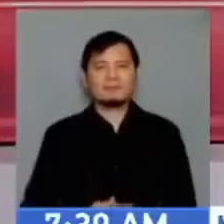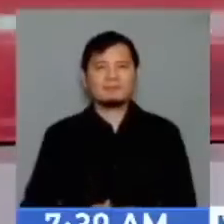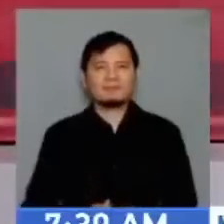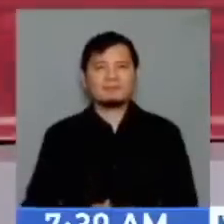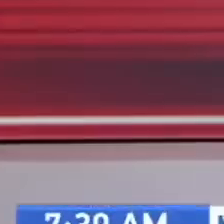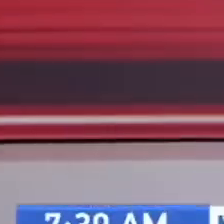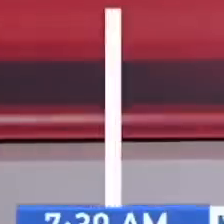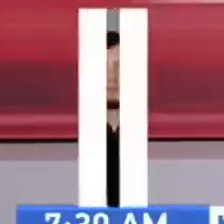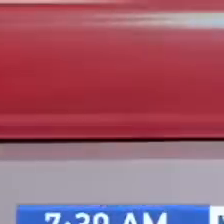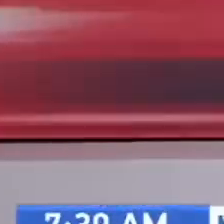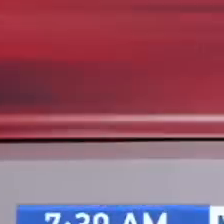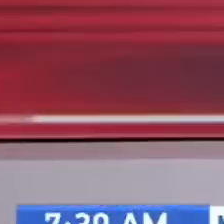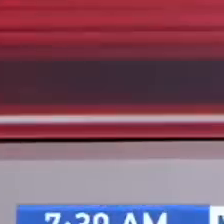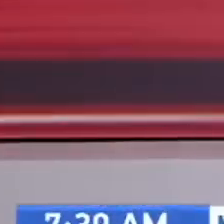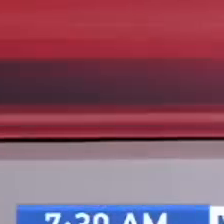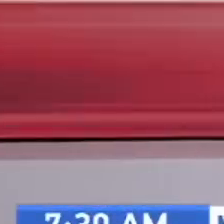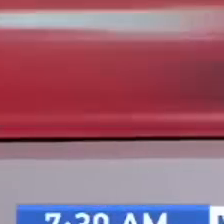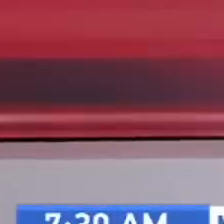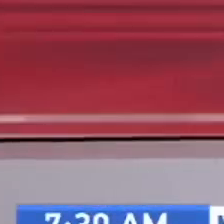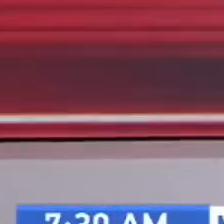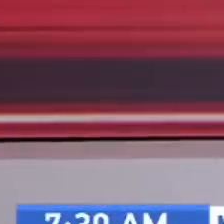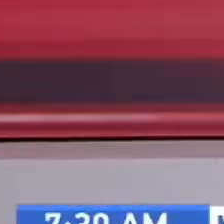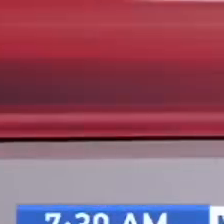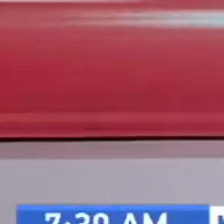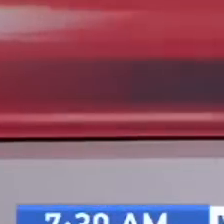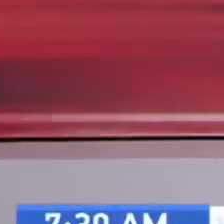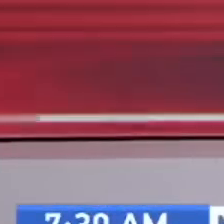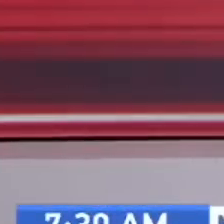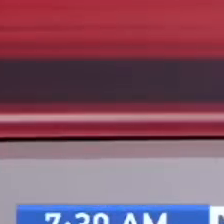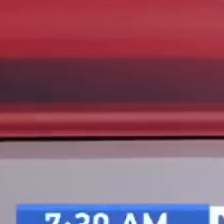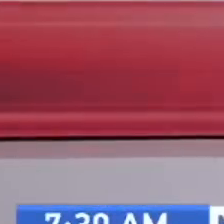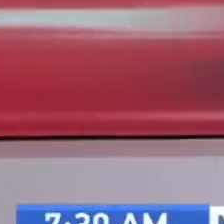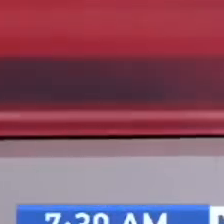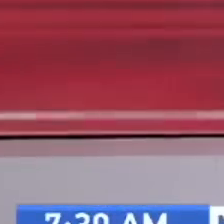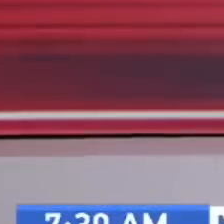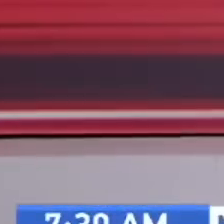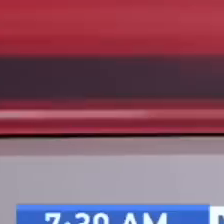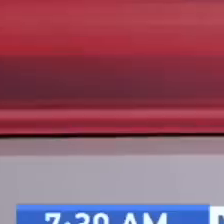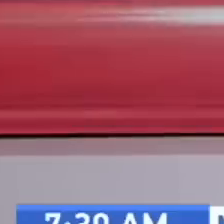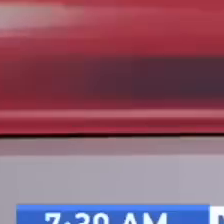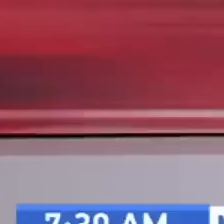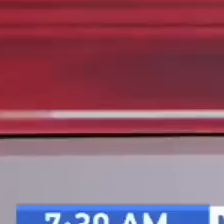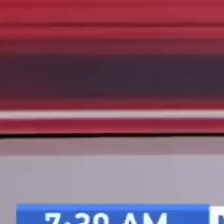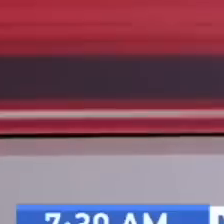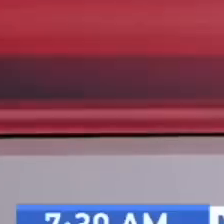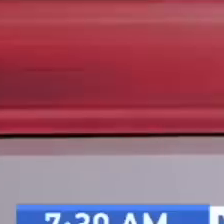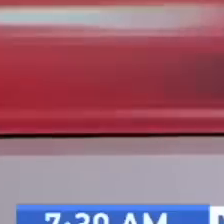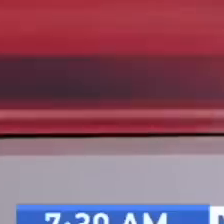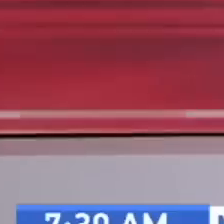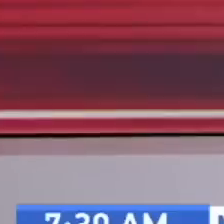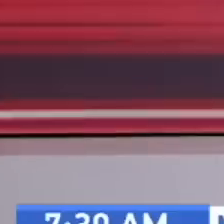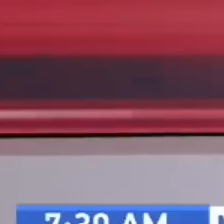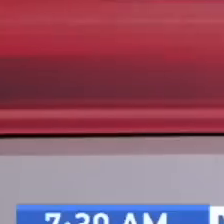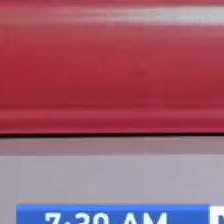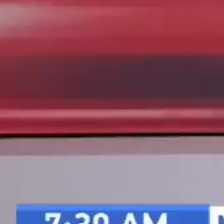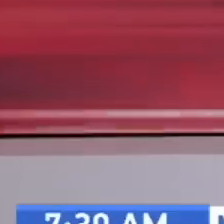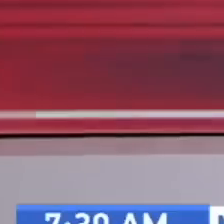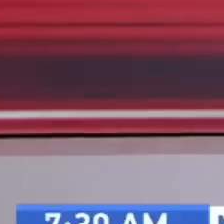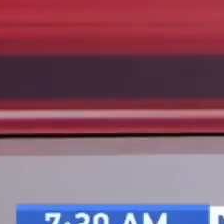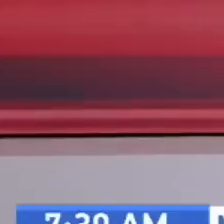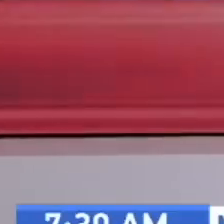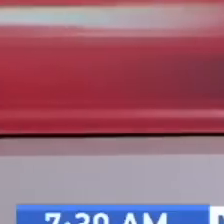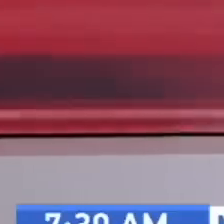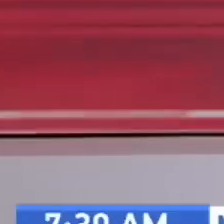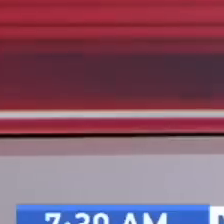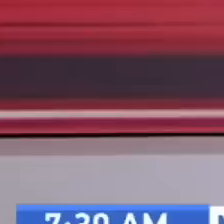Mga kapuso, kamakailan lang ay naitala ang monkeypox virus outbreak sa iba't ibang bansa, partikular na sa mga bansa sa Europe,